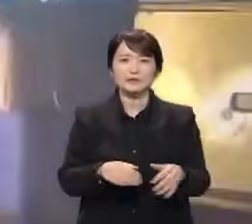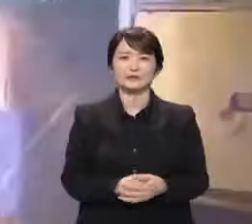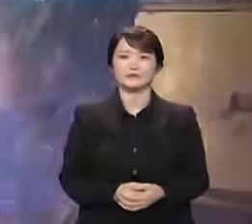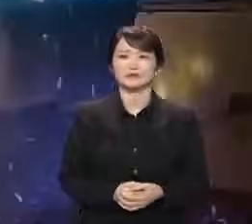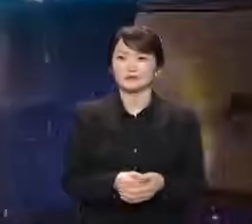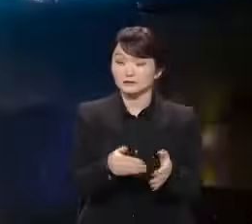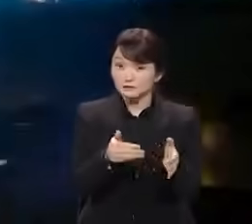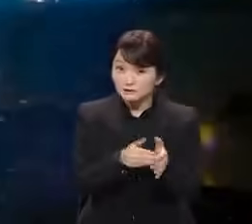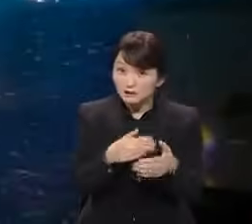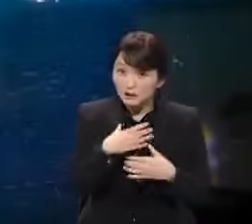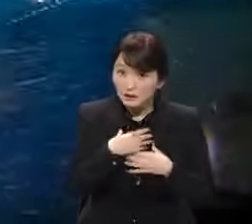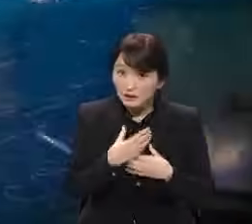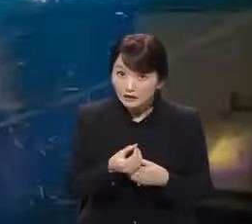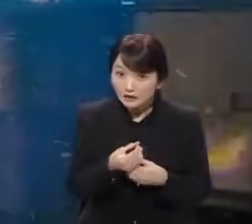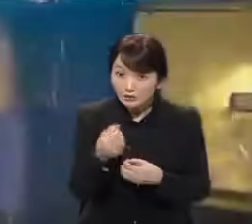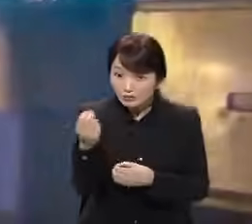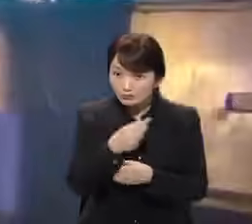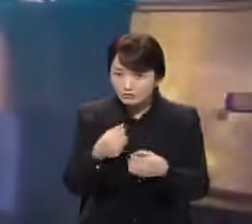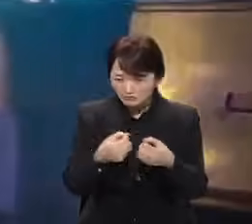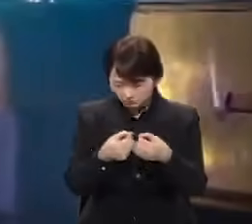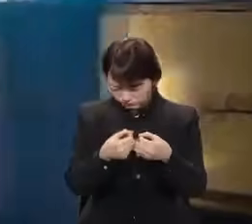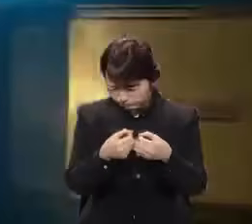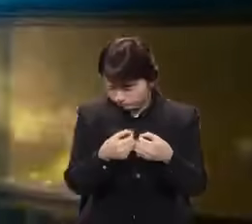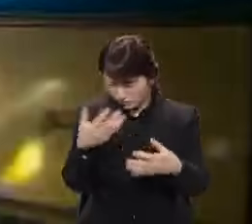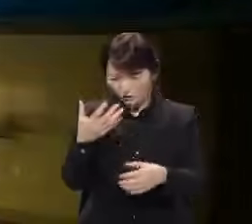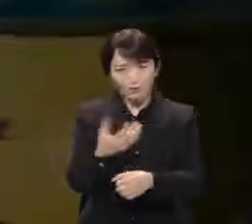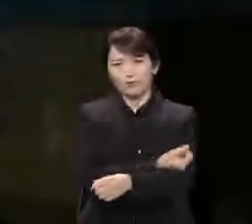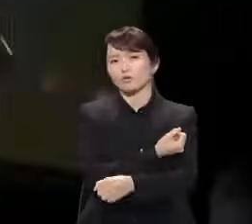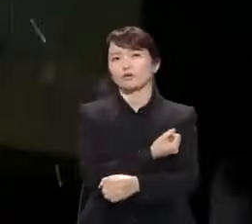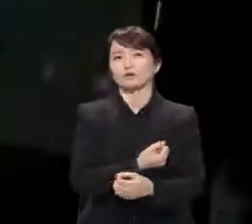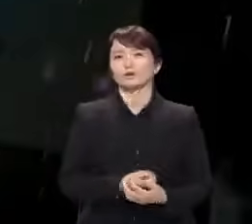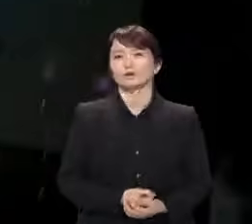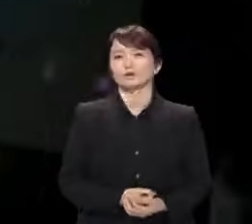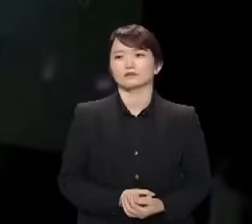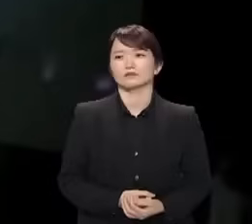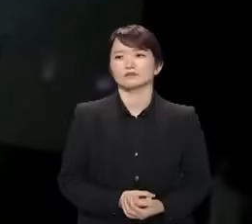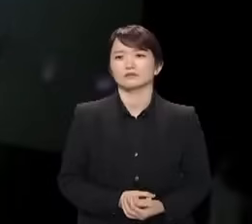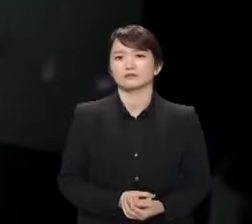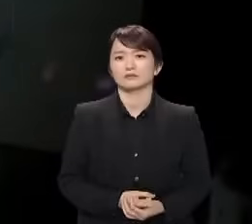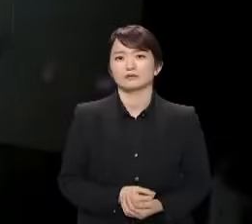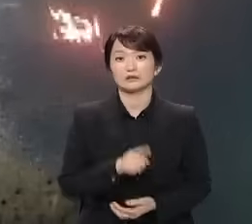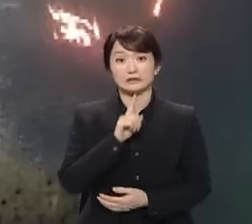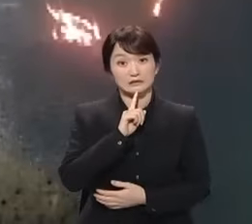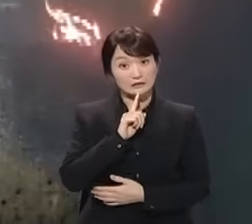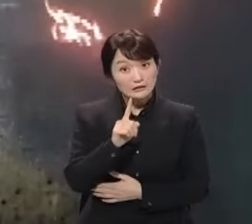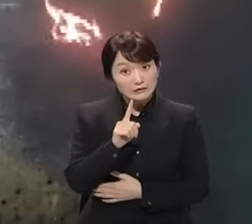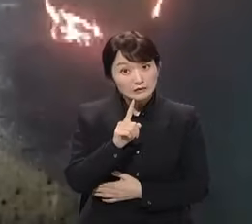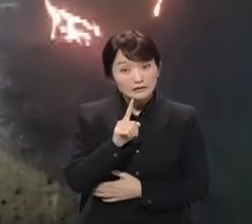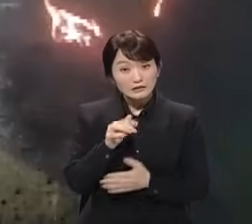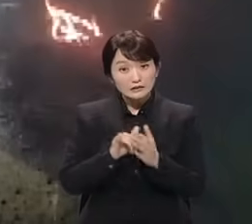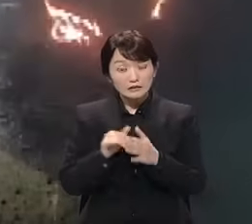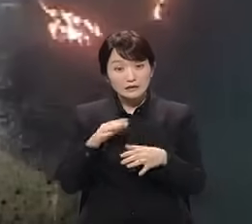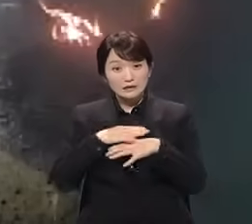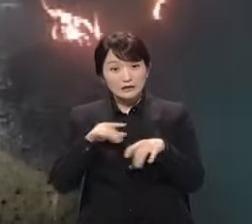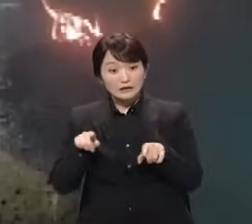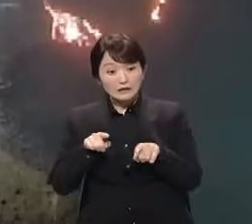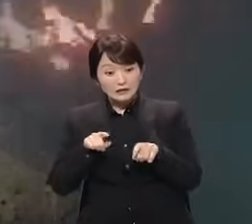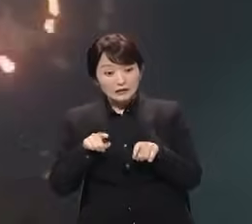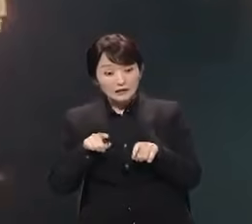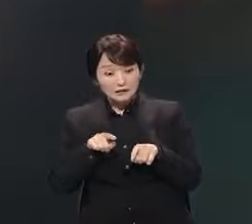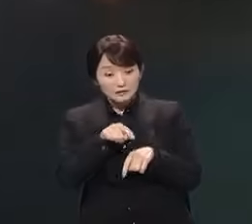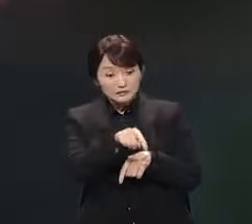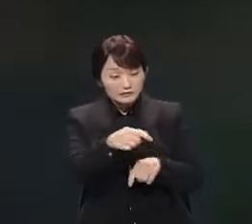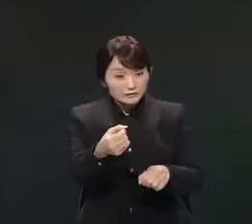이제 끝났나 안심한 순간 또 한 번 폭발이 이어집니다. 뭐야 이게? 자, 무려 1분간 가족들을 공포로 몰아넣은 이